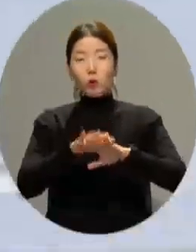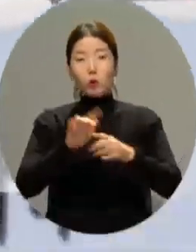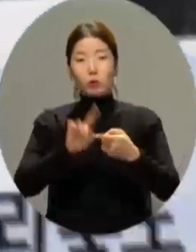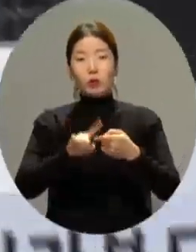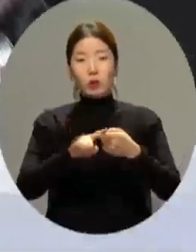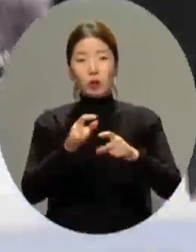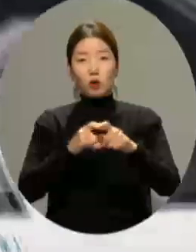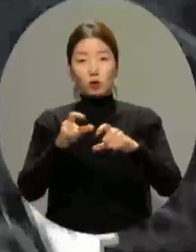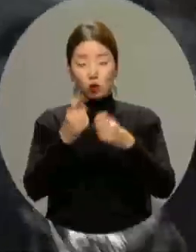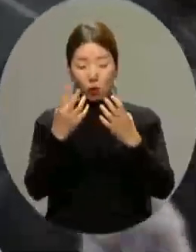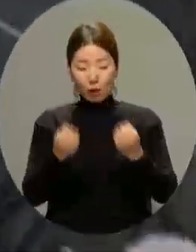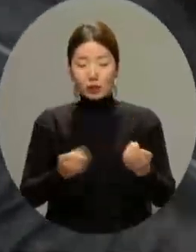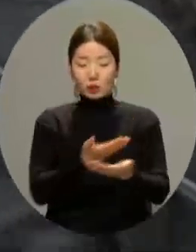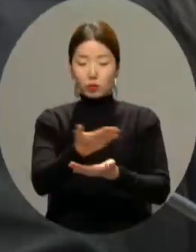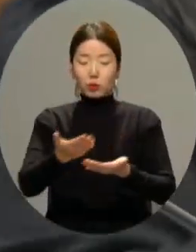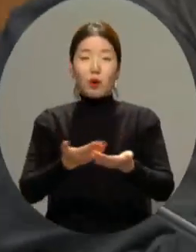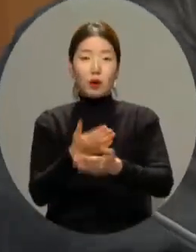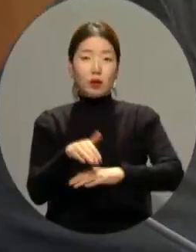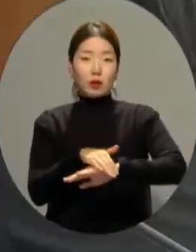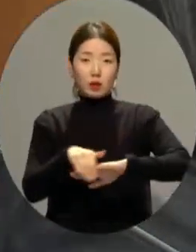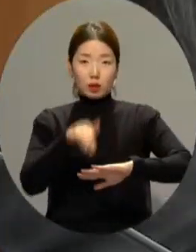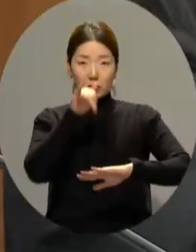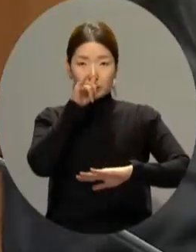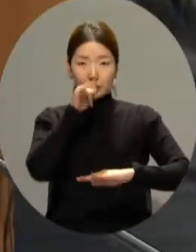분야에서 폭넓은 교류를 추진한다는 계획입니다